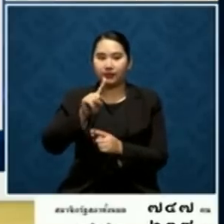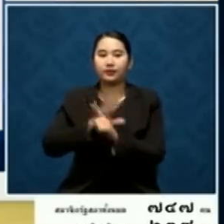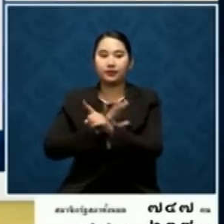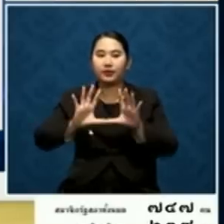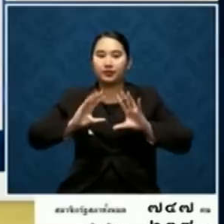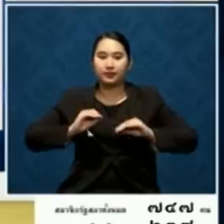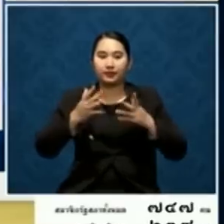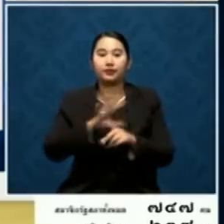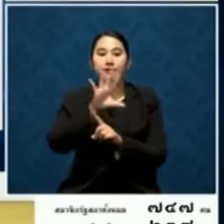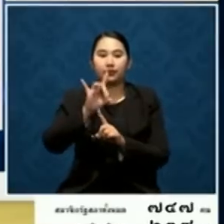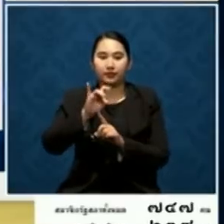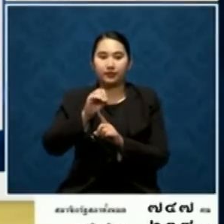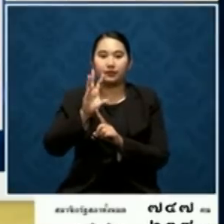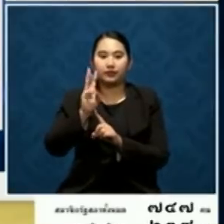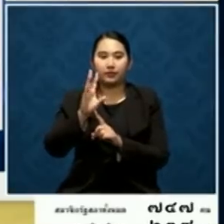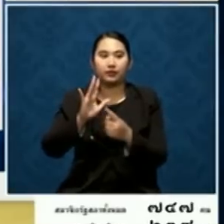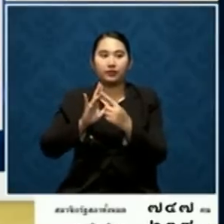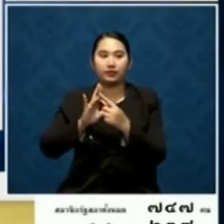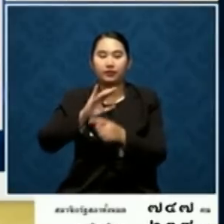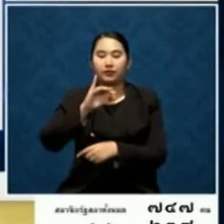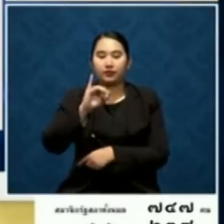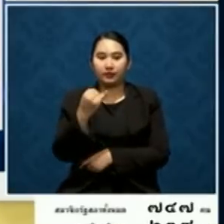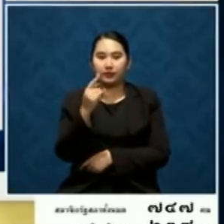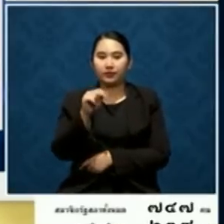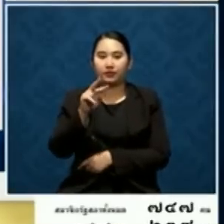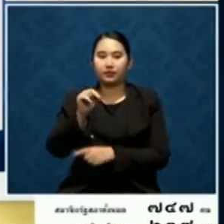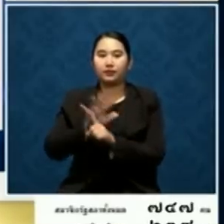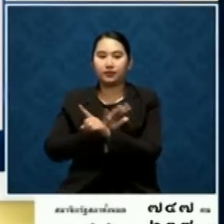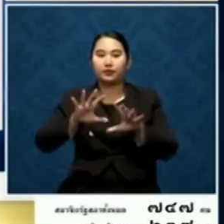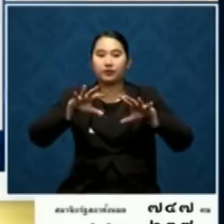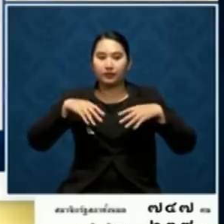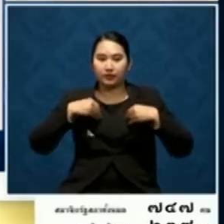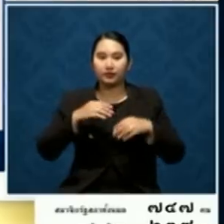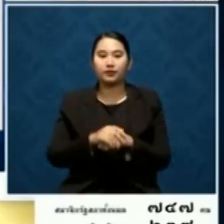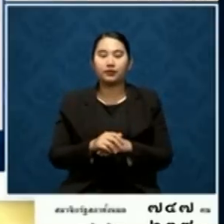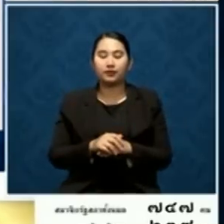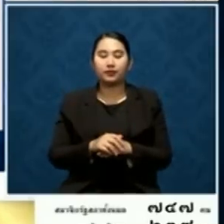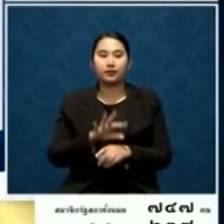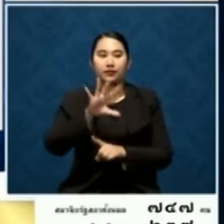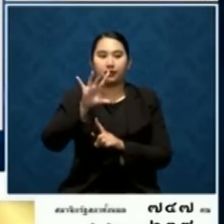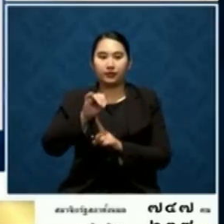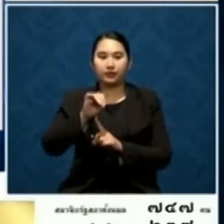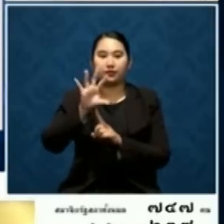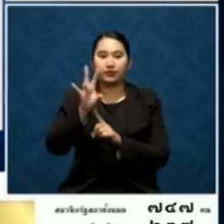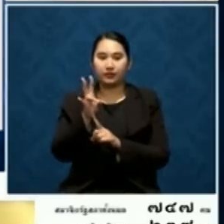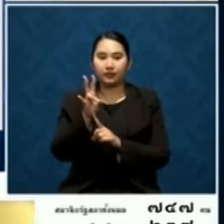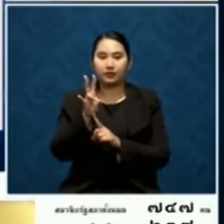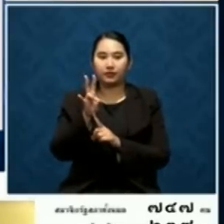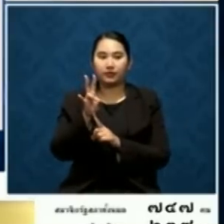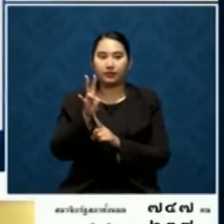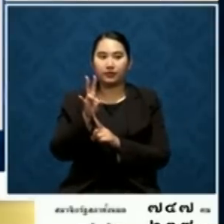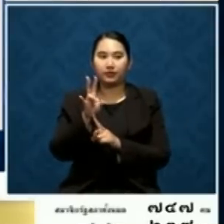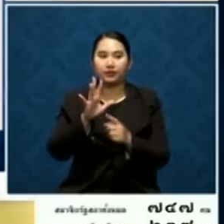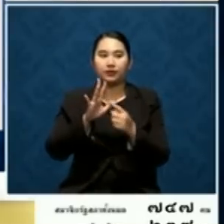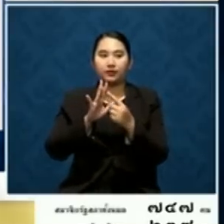86นายเจตศิรธารานน ท์เห็นชอบครับ 87 นายเจ